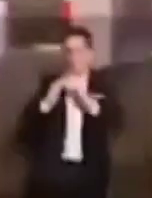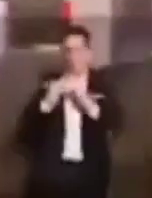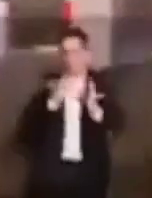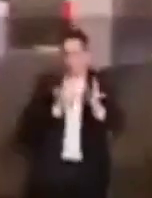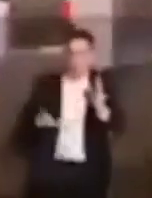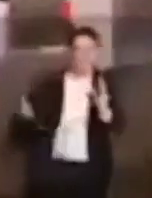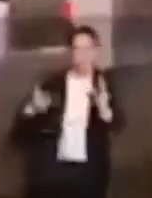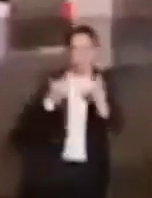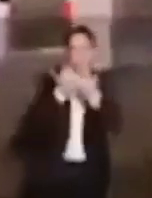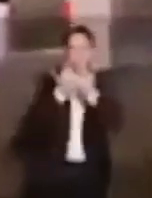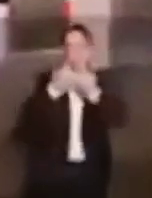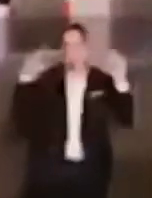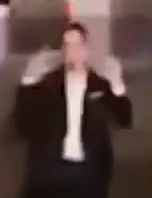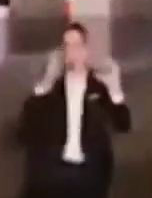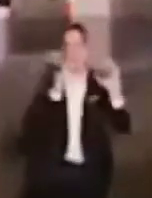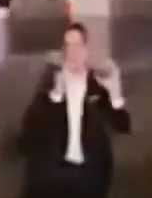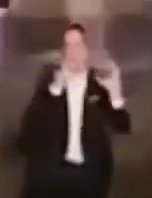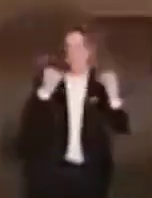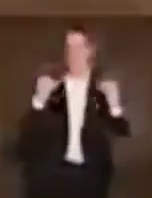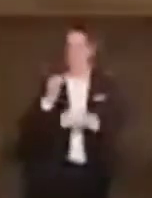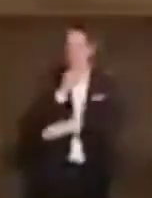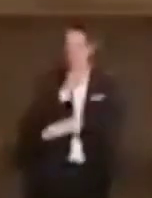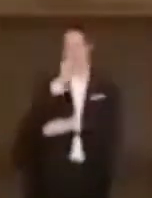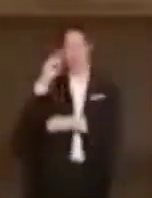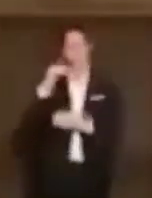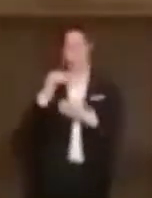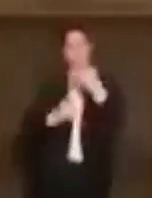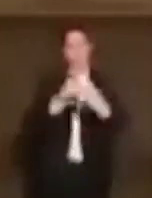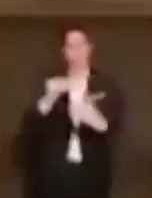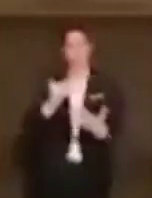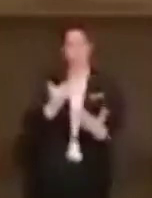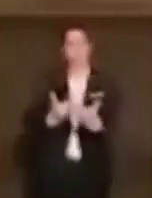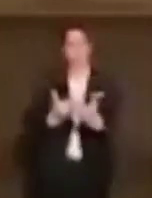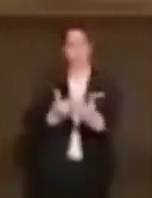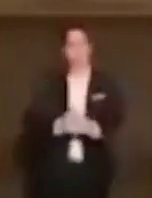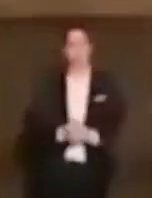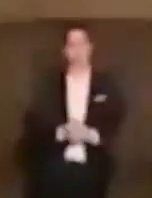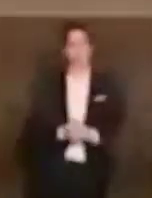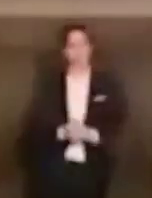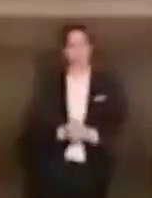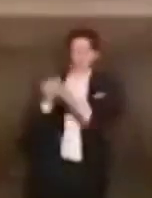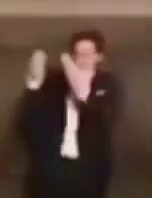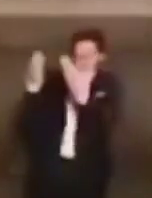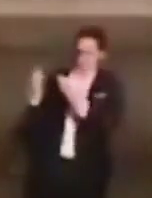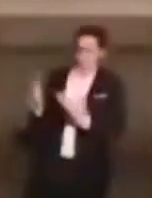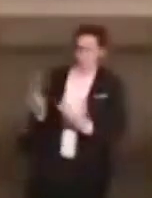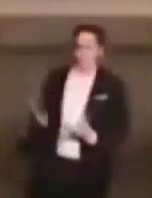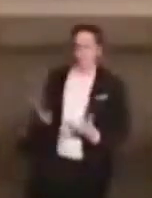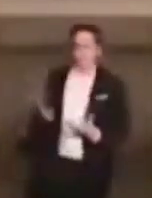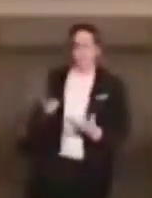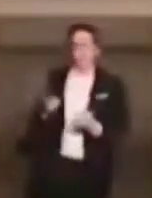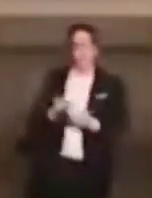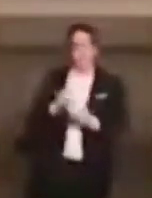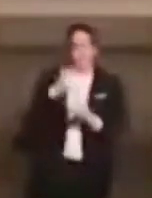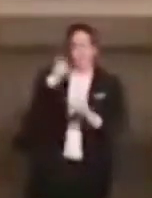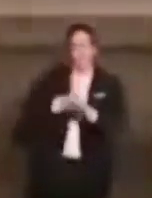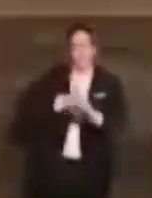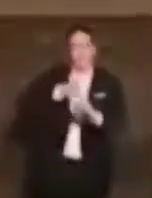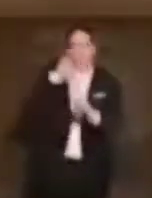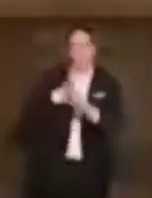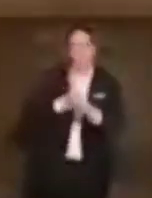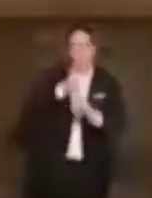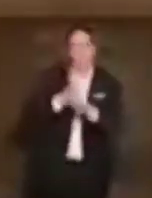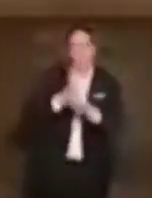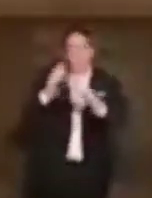جهان، آیا درباره پیامبرتان به آنچه گفته شده راضی هستید؟ پس چه